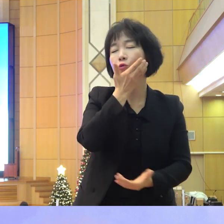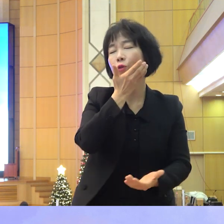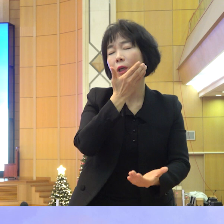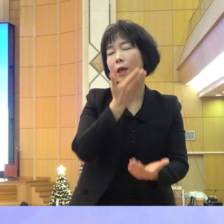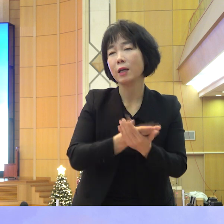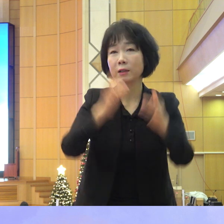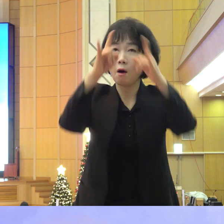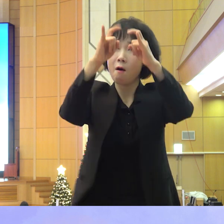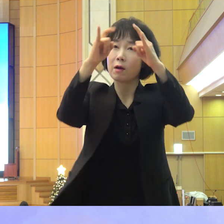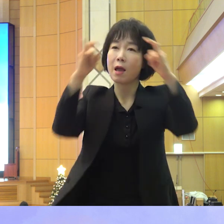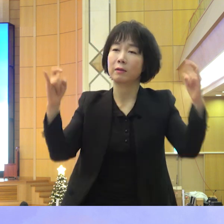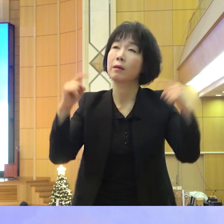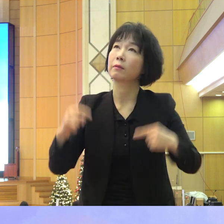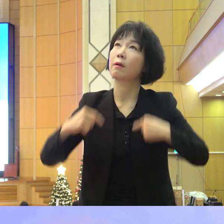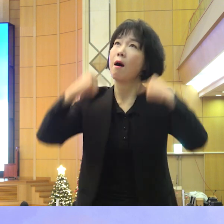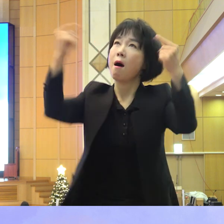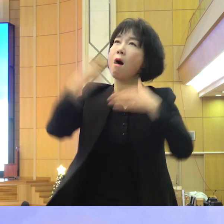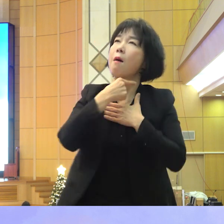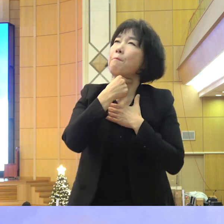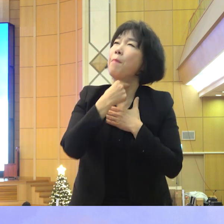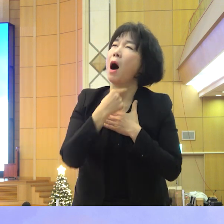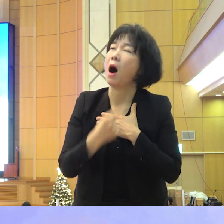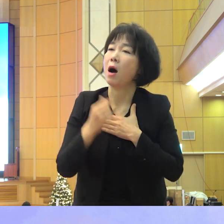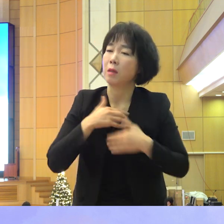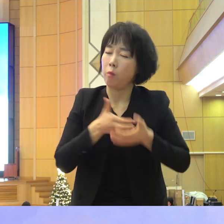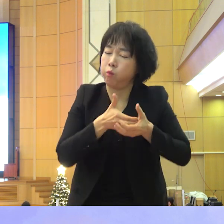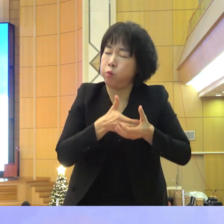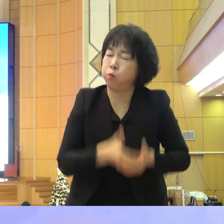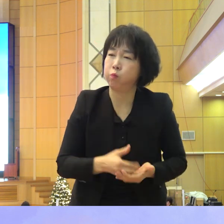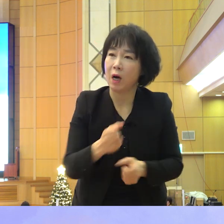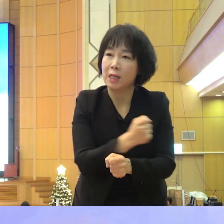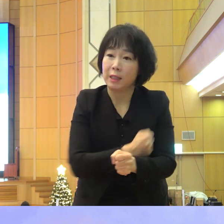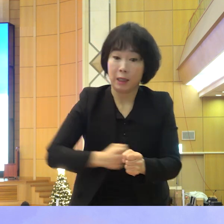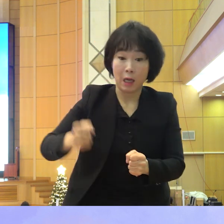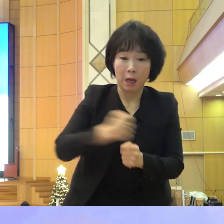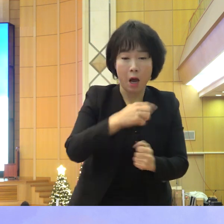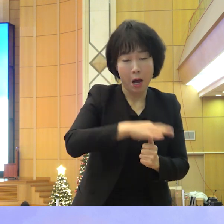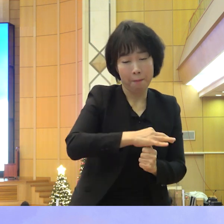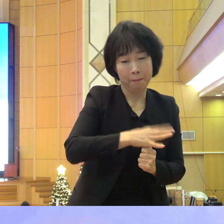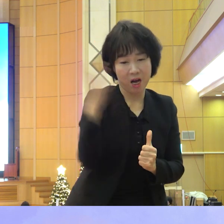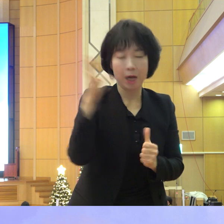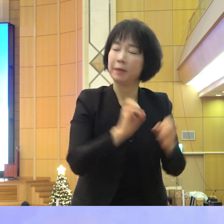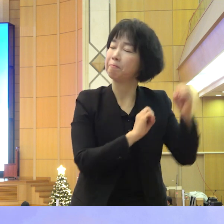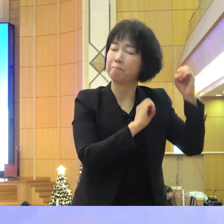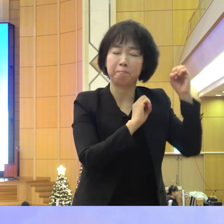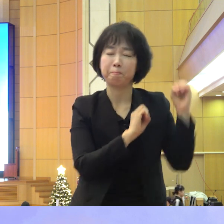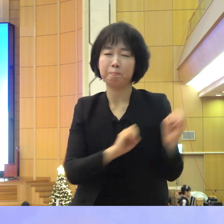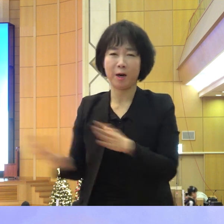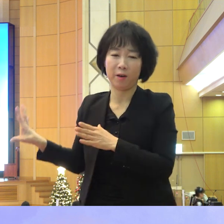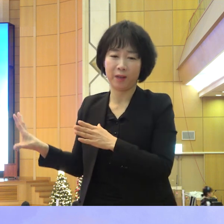나가난 복지 귀한 성에 들어가려고 내 중한 짐을